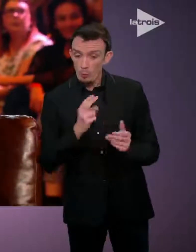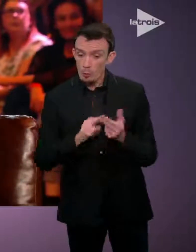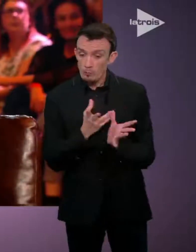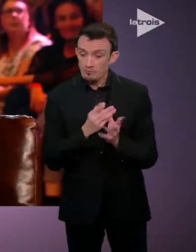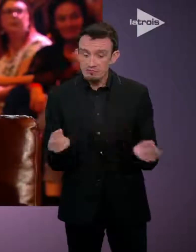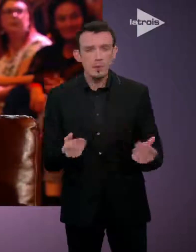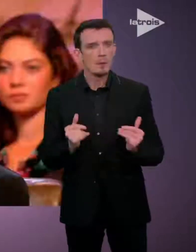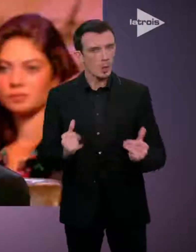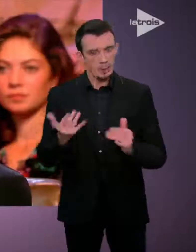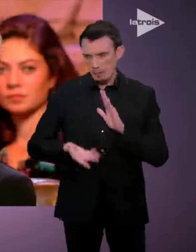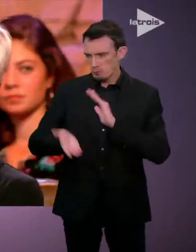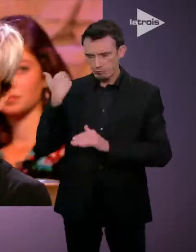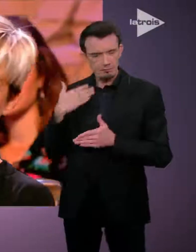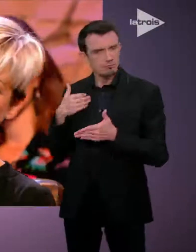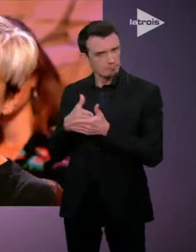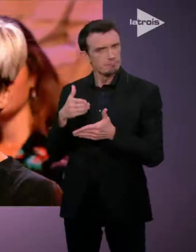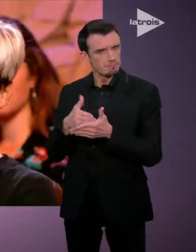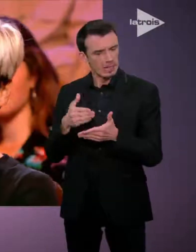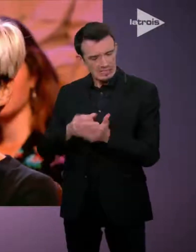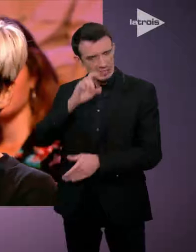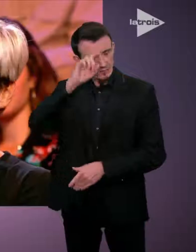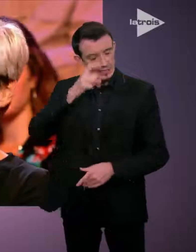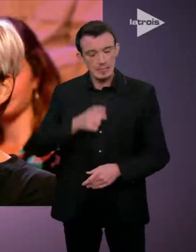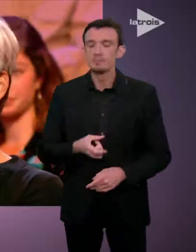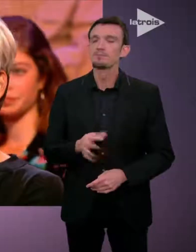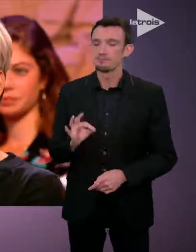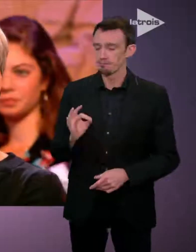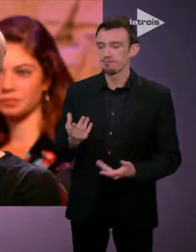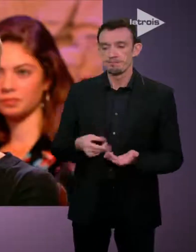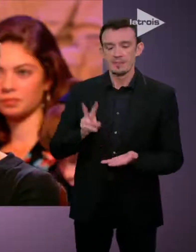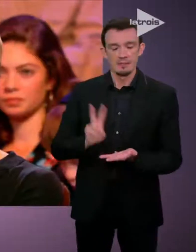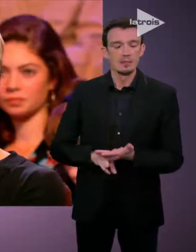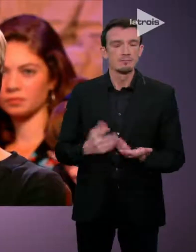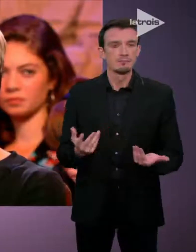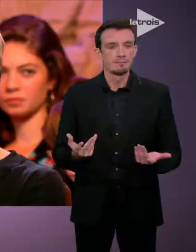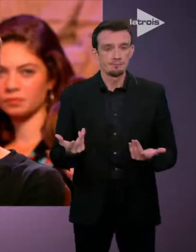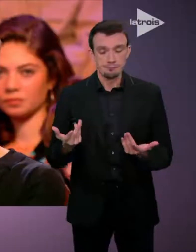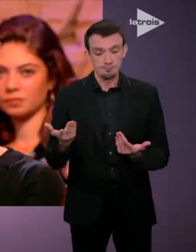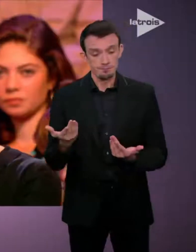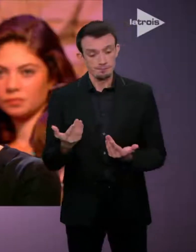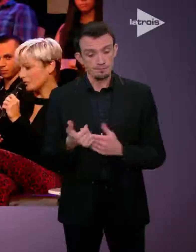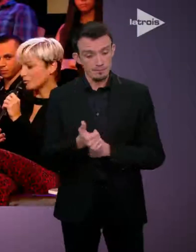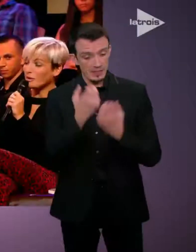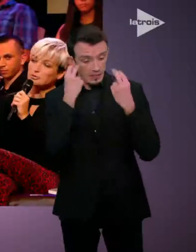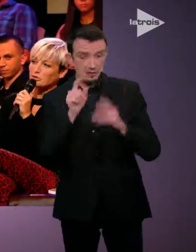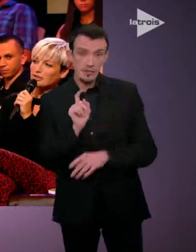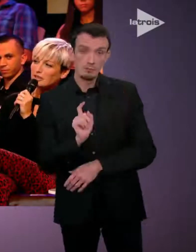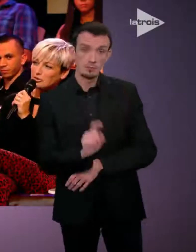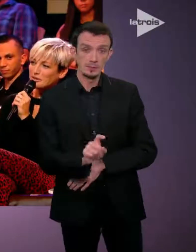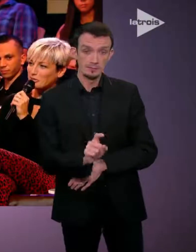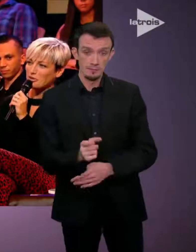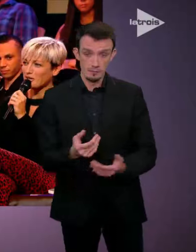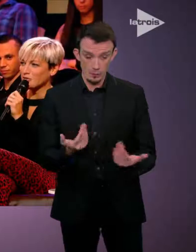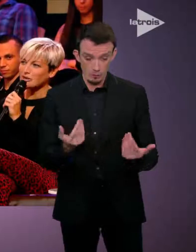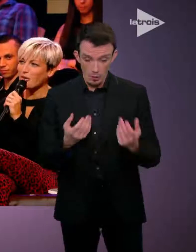étapes qui ont été difficiles. Oui, tout à fait. C'est vrai que dans la vie de Sacha, la plupart du temps, il est comme il